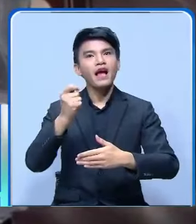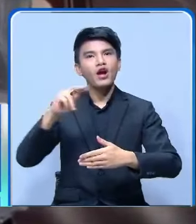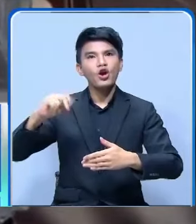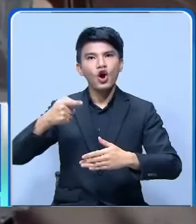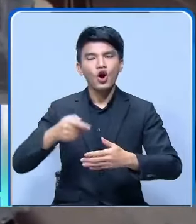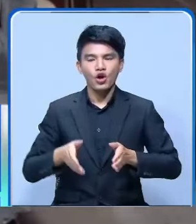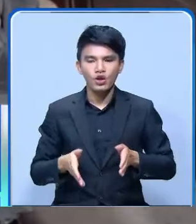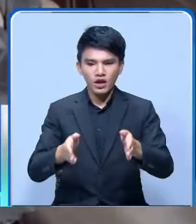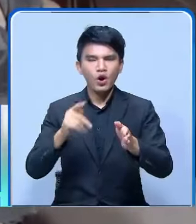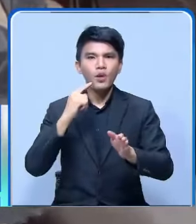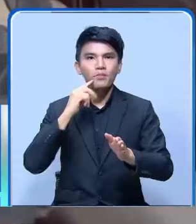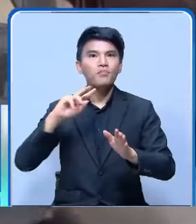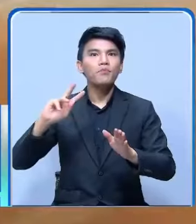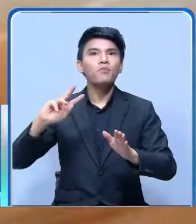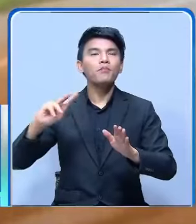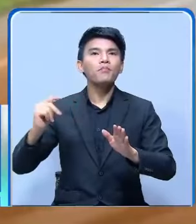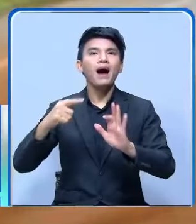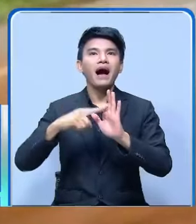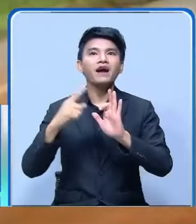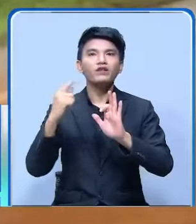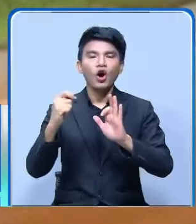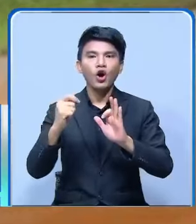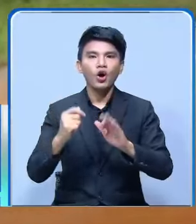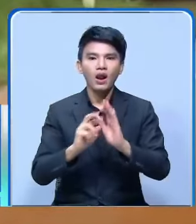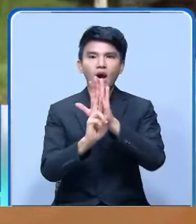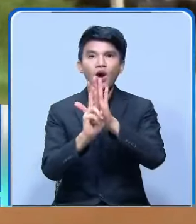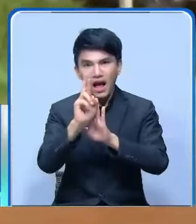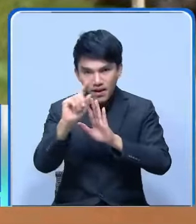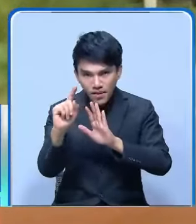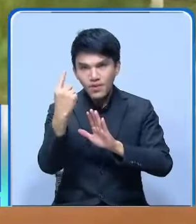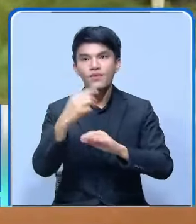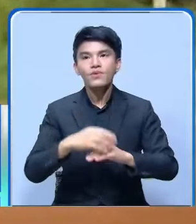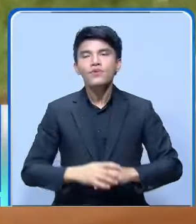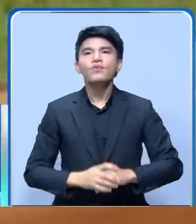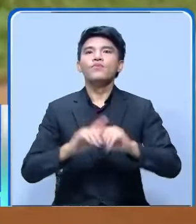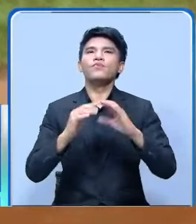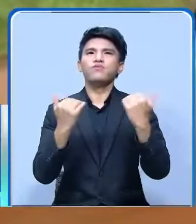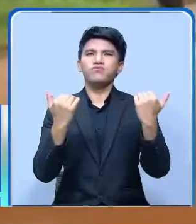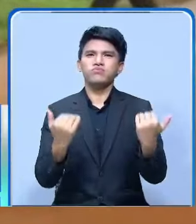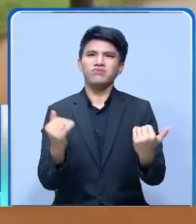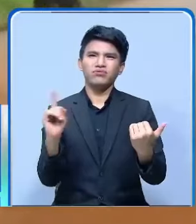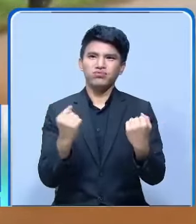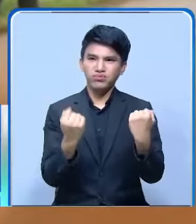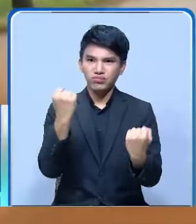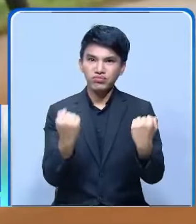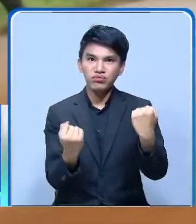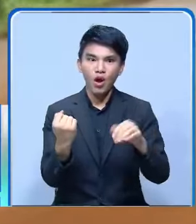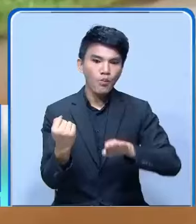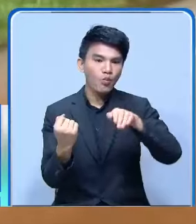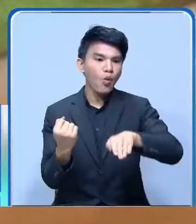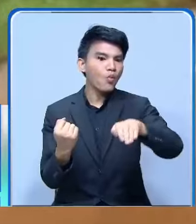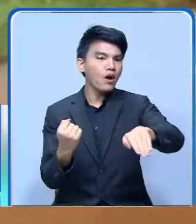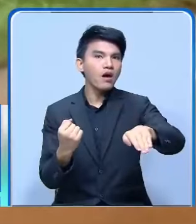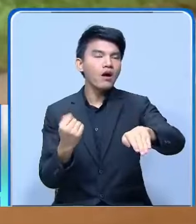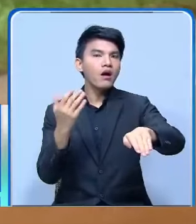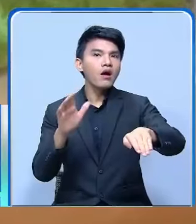ท่อสายเก่าแล้วก็วกกลับมามุ่งหน้าไปจังหวัดราชบุรีอีกครั้งหนึ่งแต่ว่าบังเอิญค่ะรถเนี่ยเสียหลักตกข้างทางบริเว